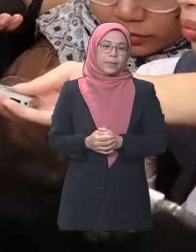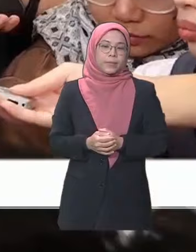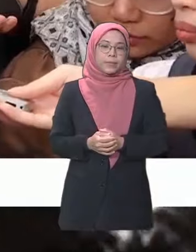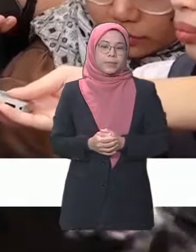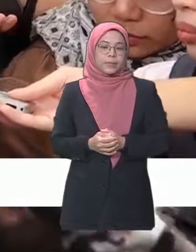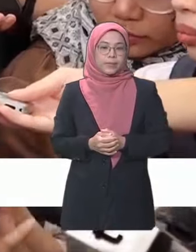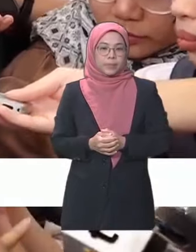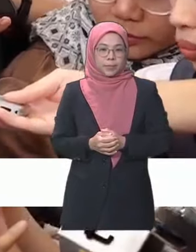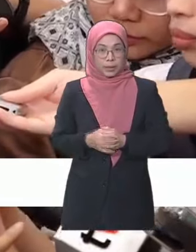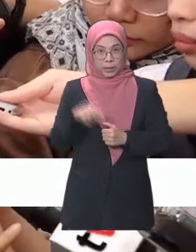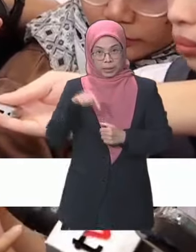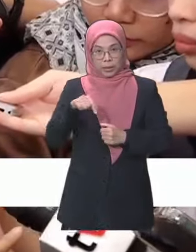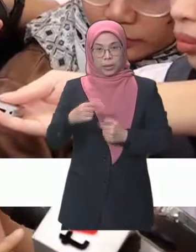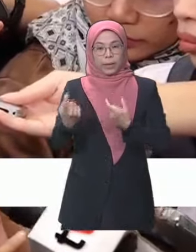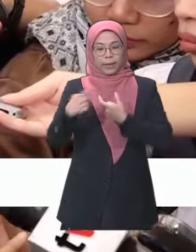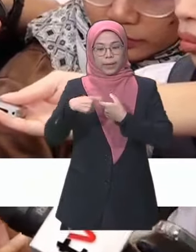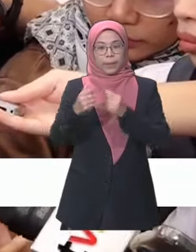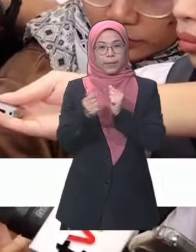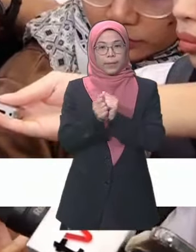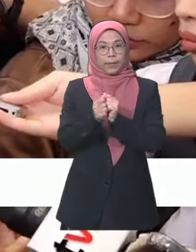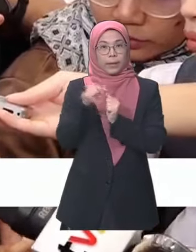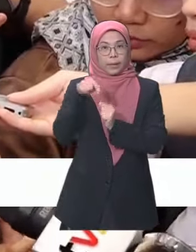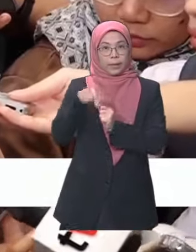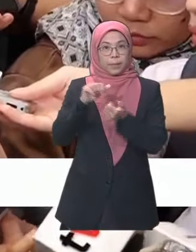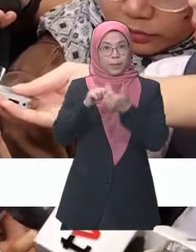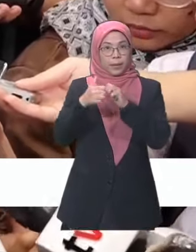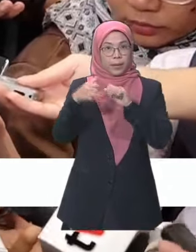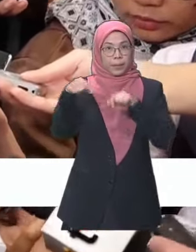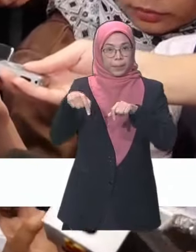We're monitoring the issue.